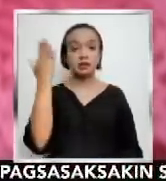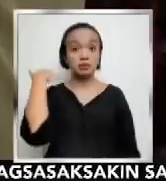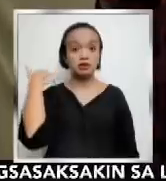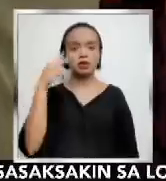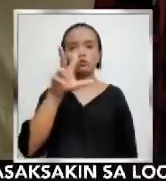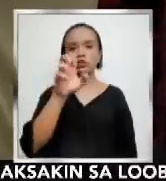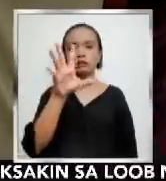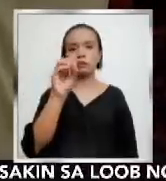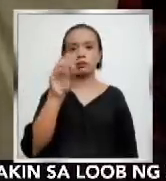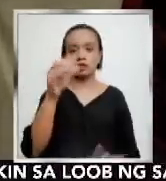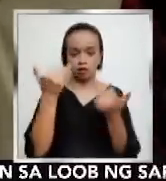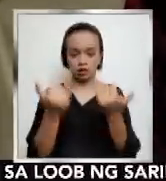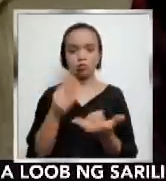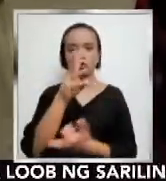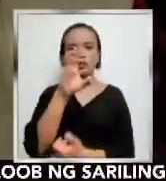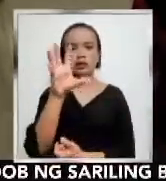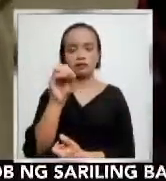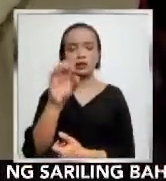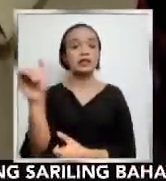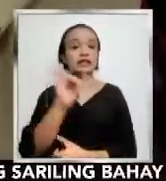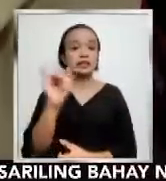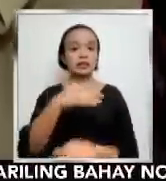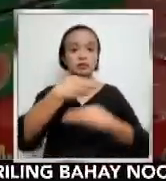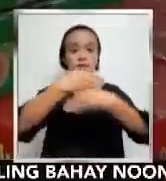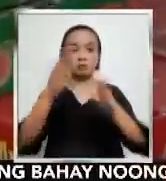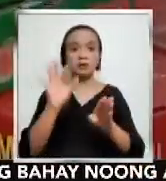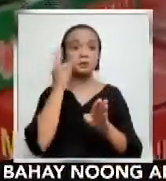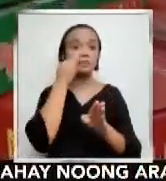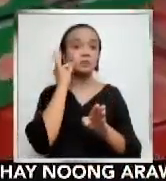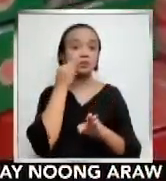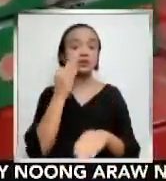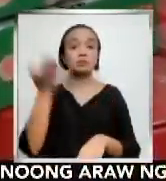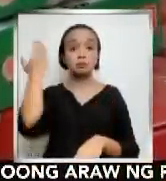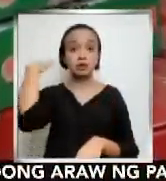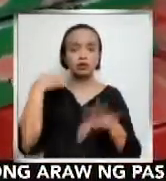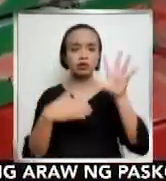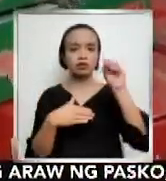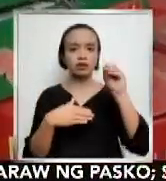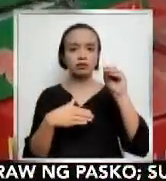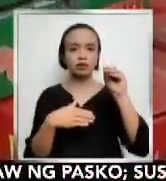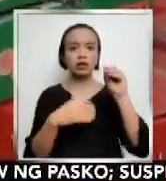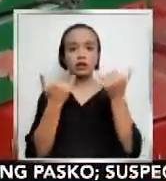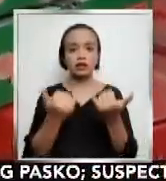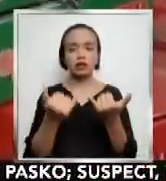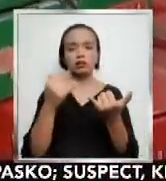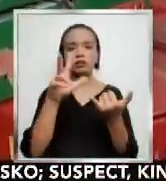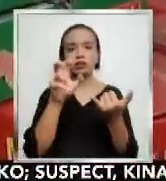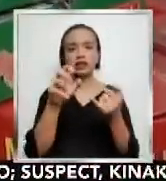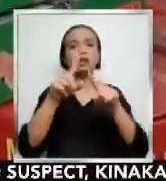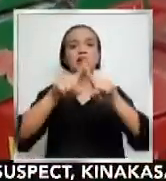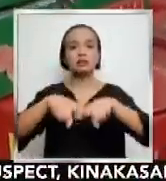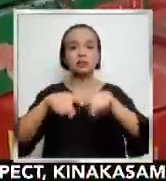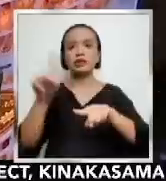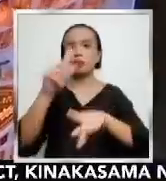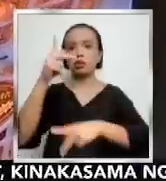pesos lang. Nagmahal din ang mga kahon ng prutas na mula 50 pesos hanggang 300 pesos. Depende sa uri. Pero kung hindi kaya ang per box